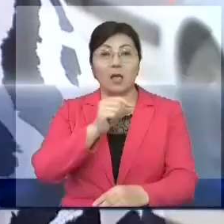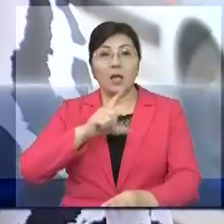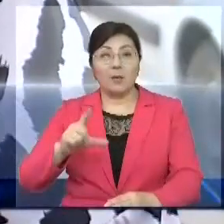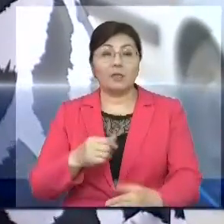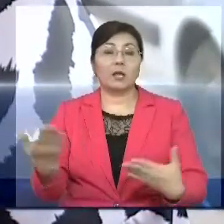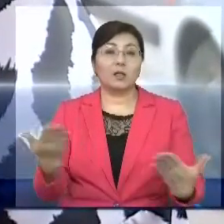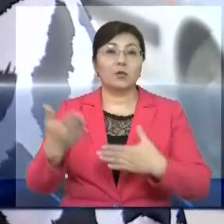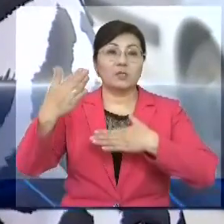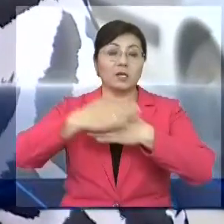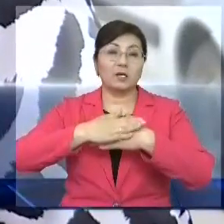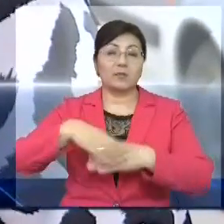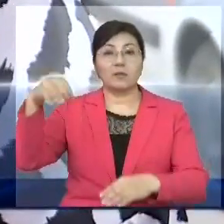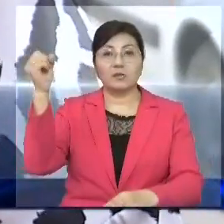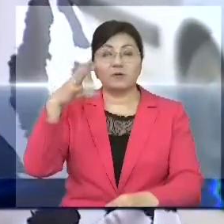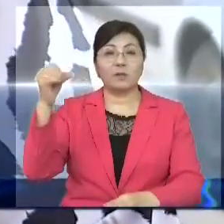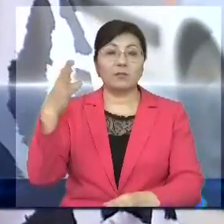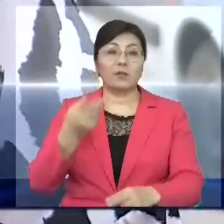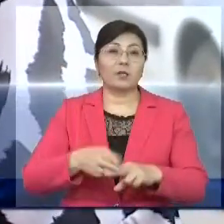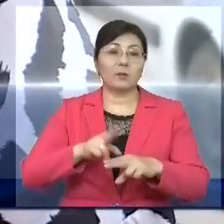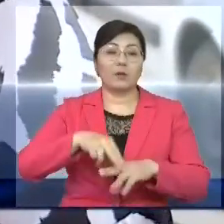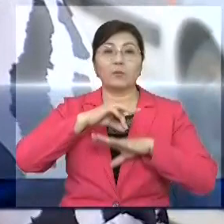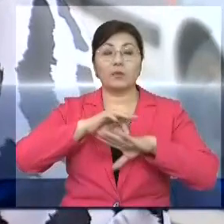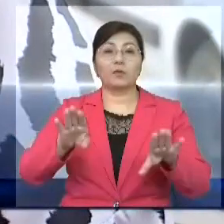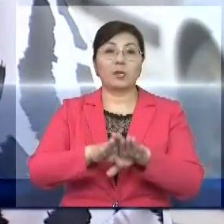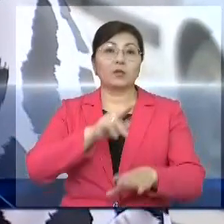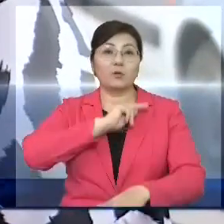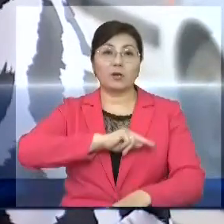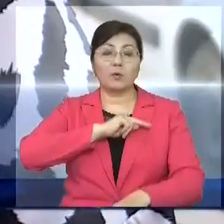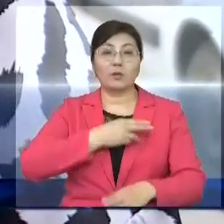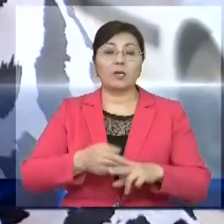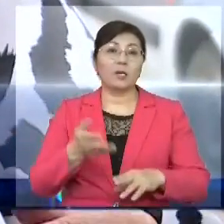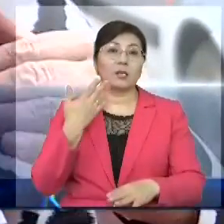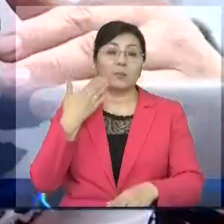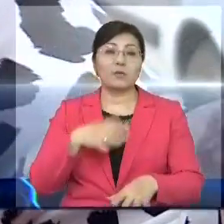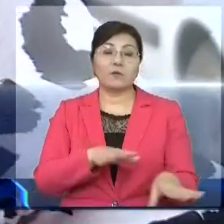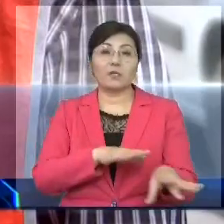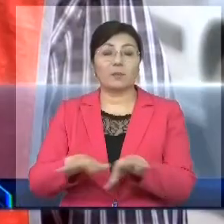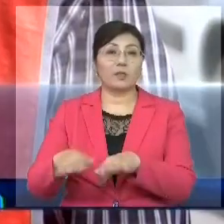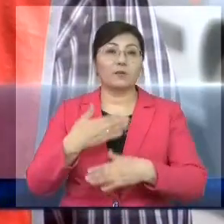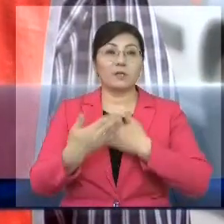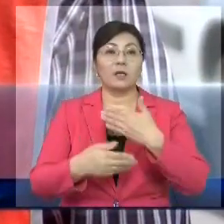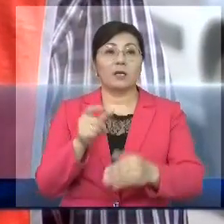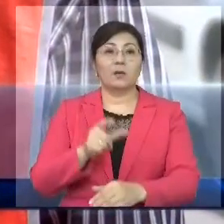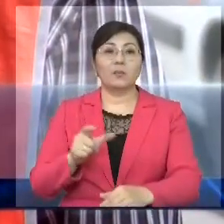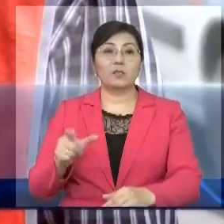знаки, светофоры. Поэтому мы проводим данную работу. Вдобавок, это облегчает передвижение пешеходов.